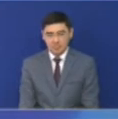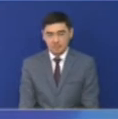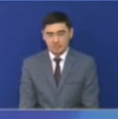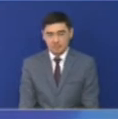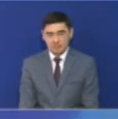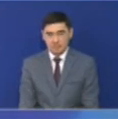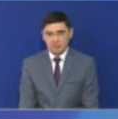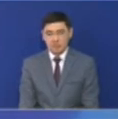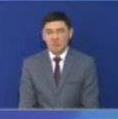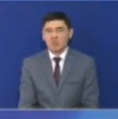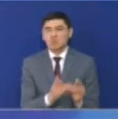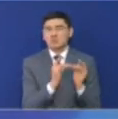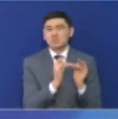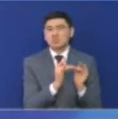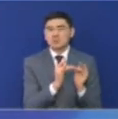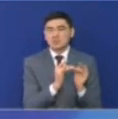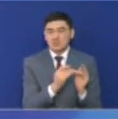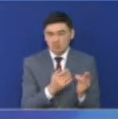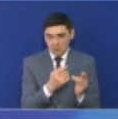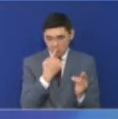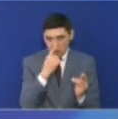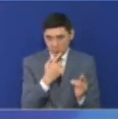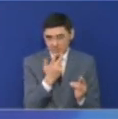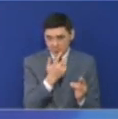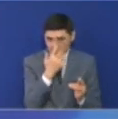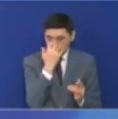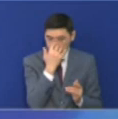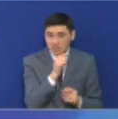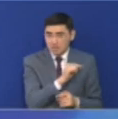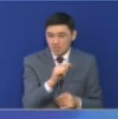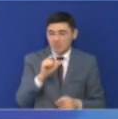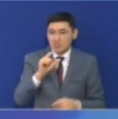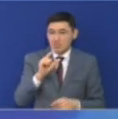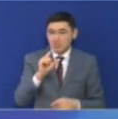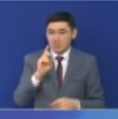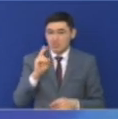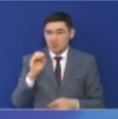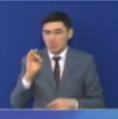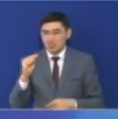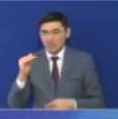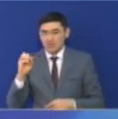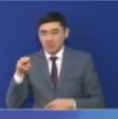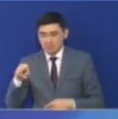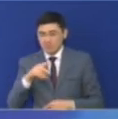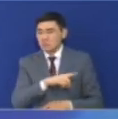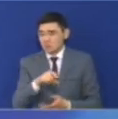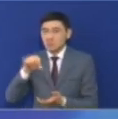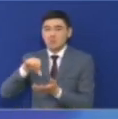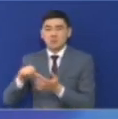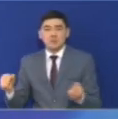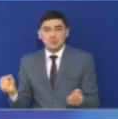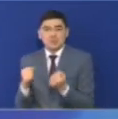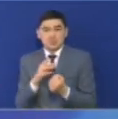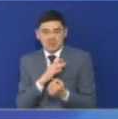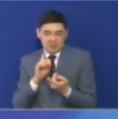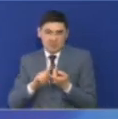Воспитанники школы-интернат номер 3 для слабовидящих детей поддержали экофест, проходивший недавно в городе Нур-Султан с целью пропаганды